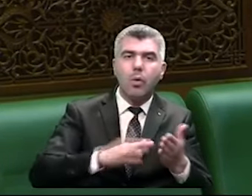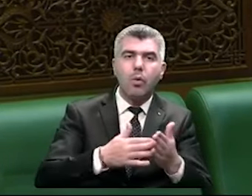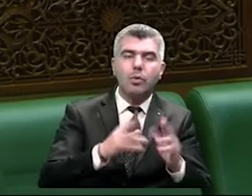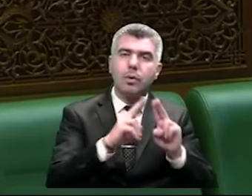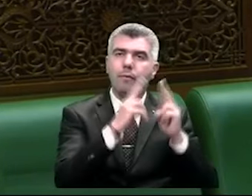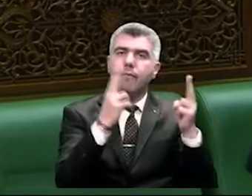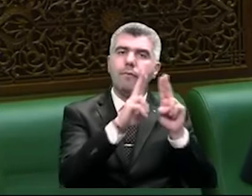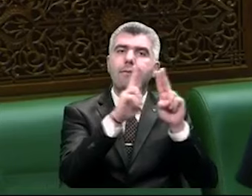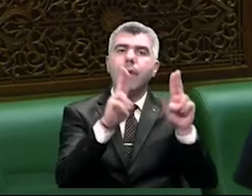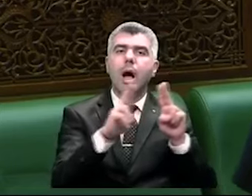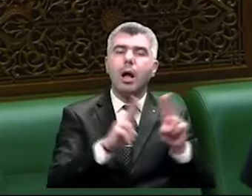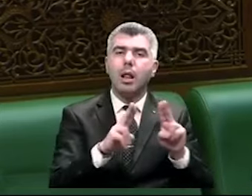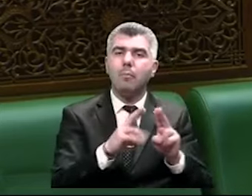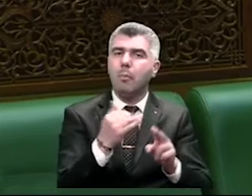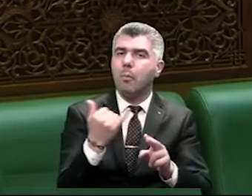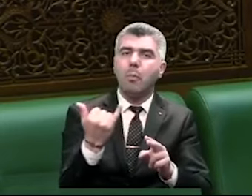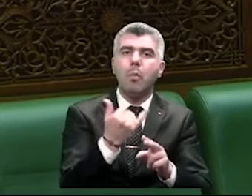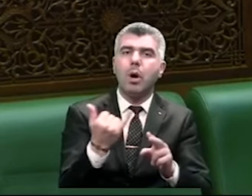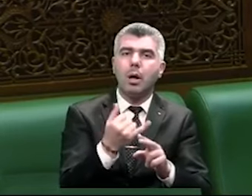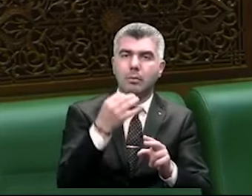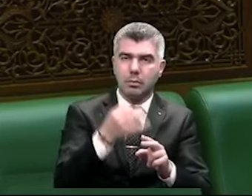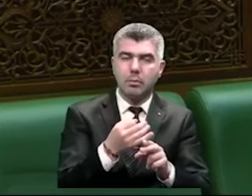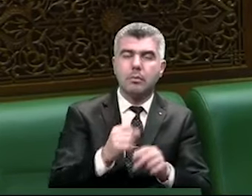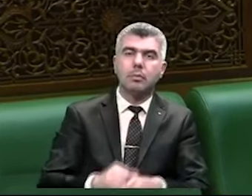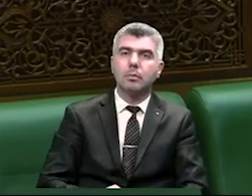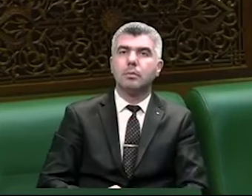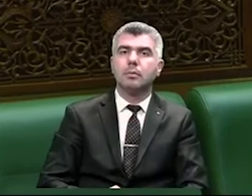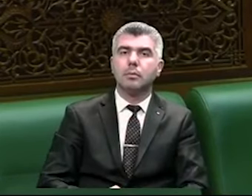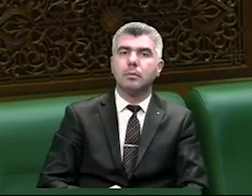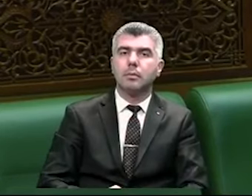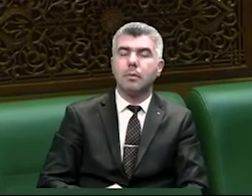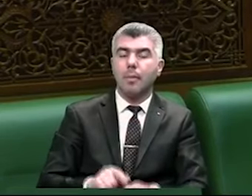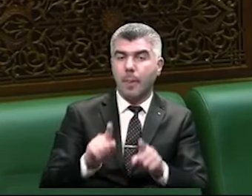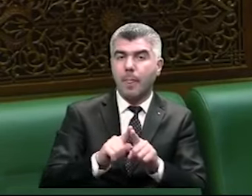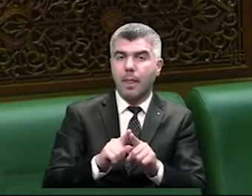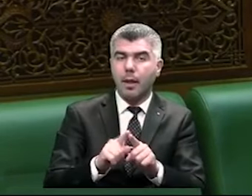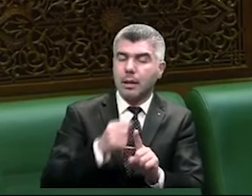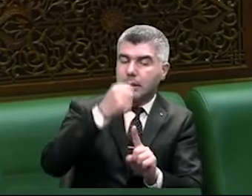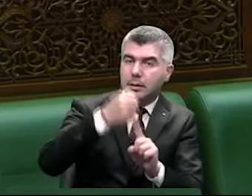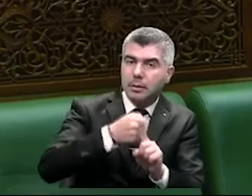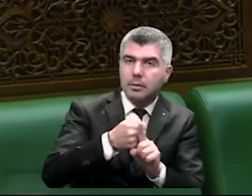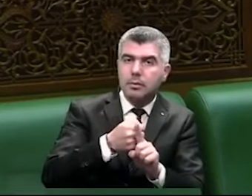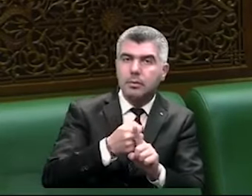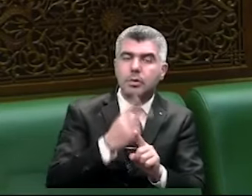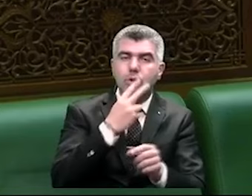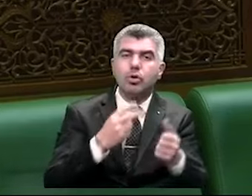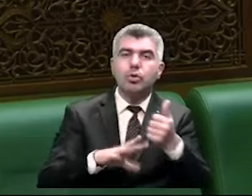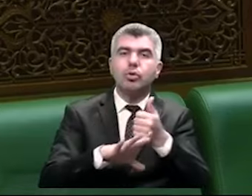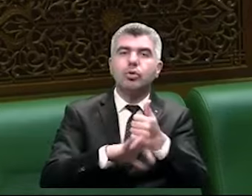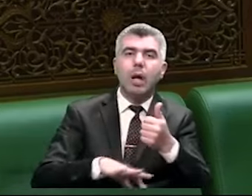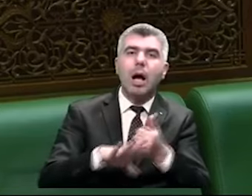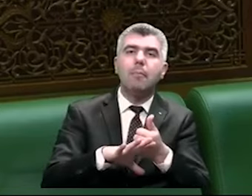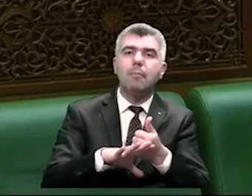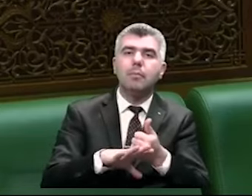الدولي باهميه ومكانه بلادنا وتتويجا لطموح شعب مؤمن